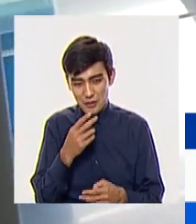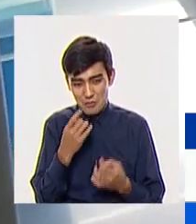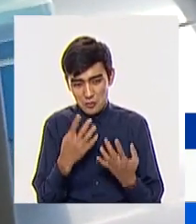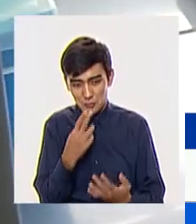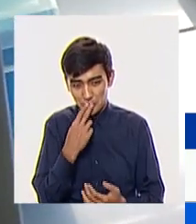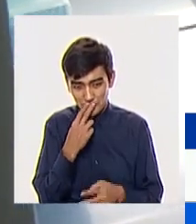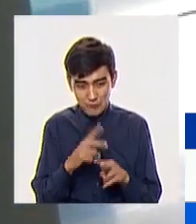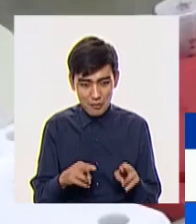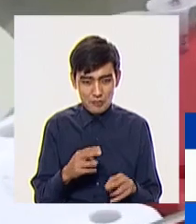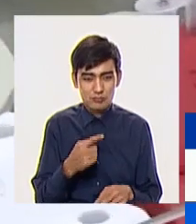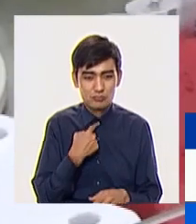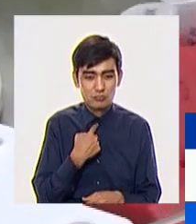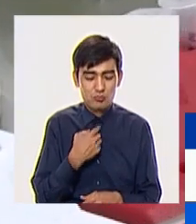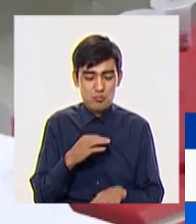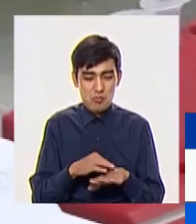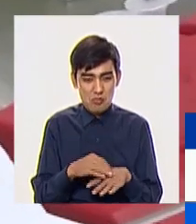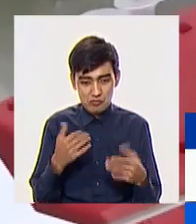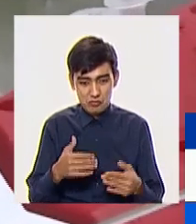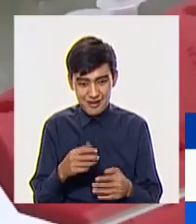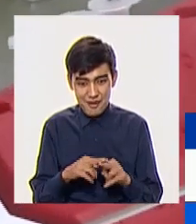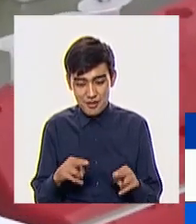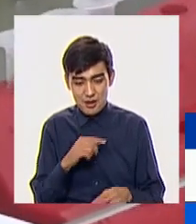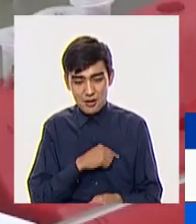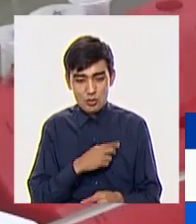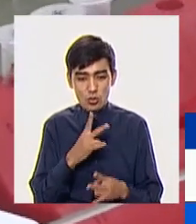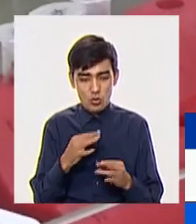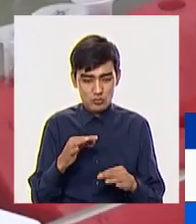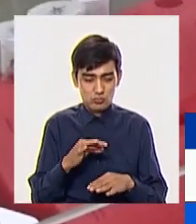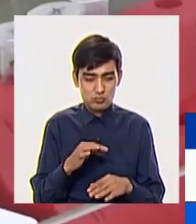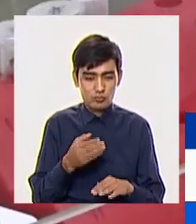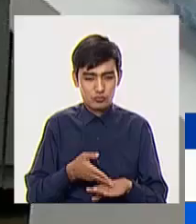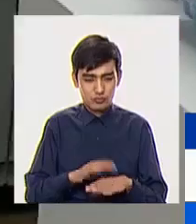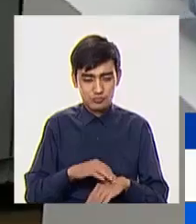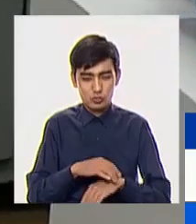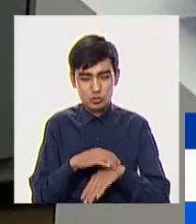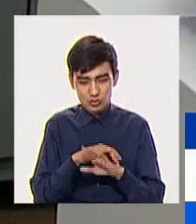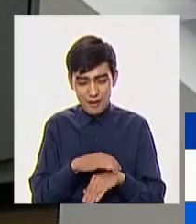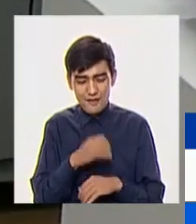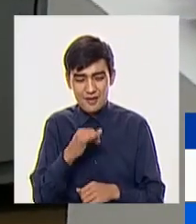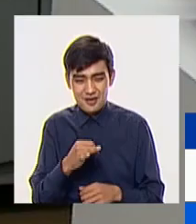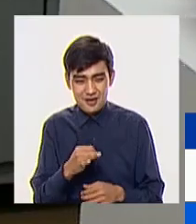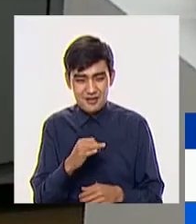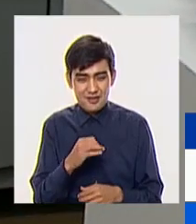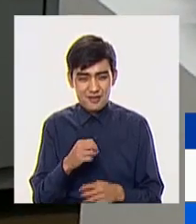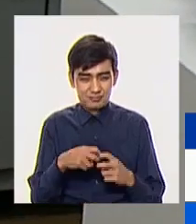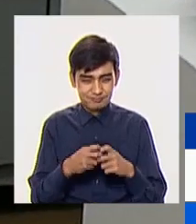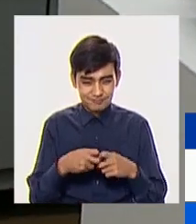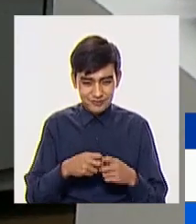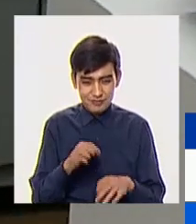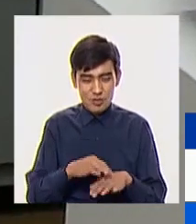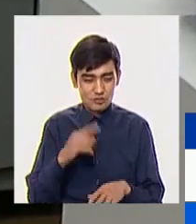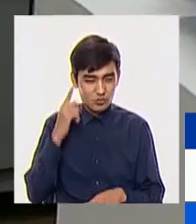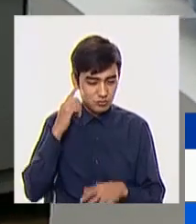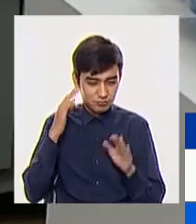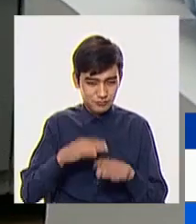насморком и болью в горле. Штамму дельта характерны также боли в суставах, желудочно-кишечные расстройства, осложнения в виде потери